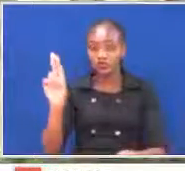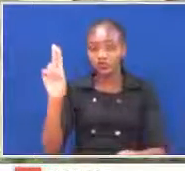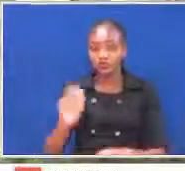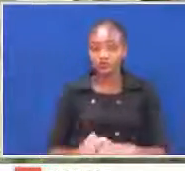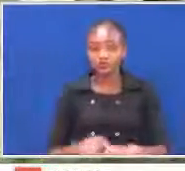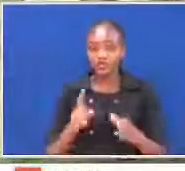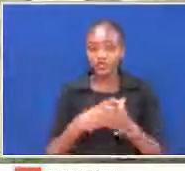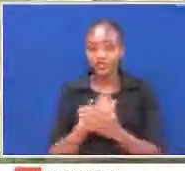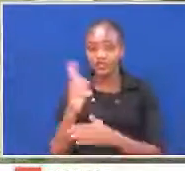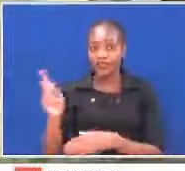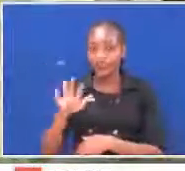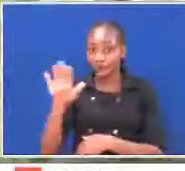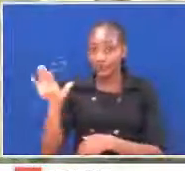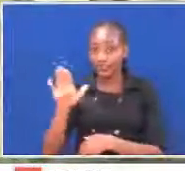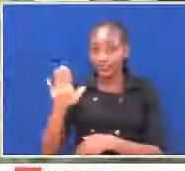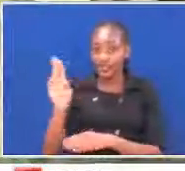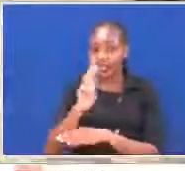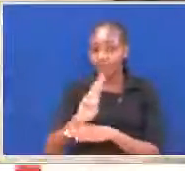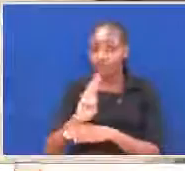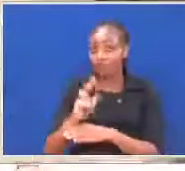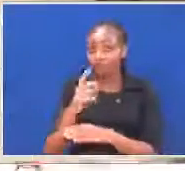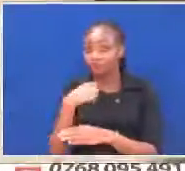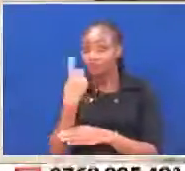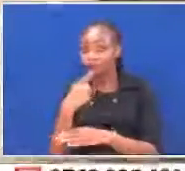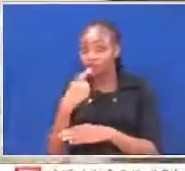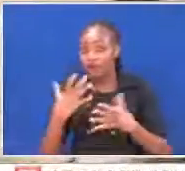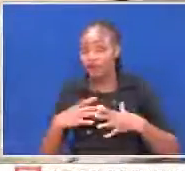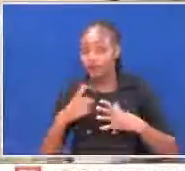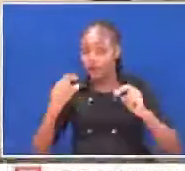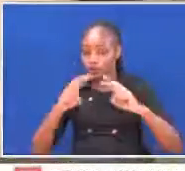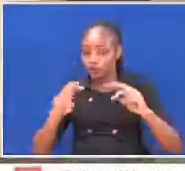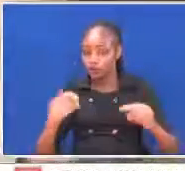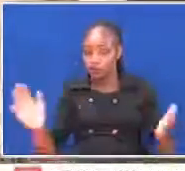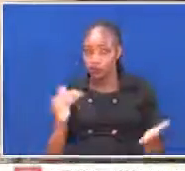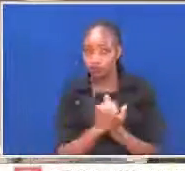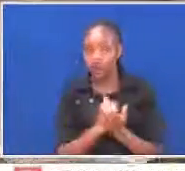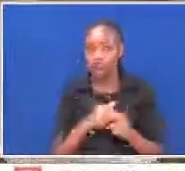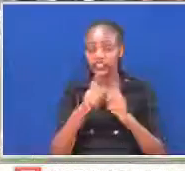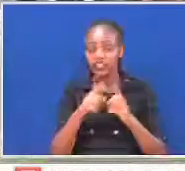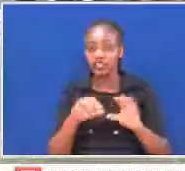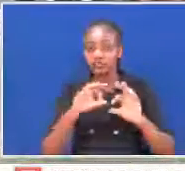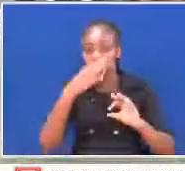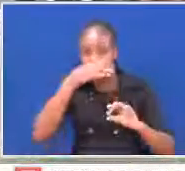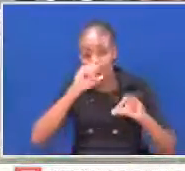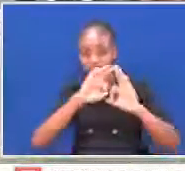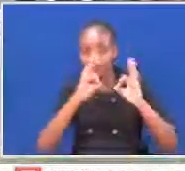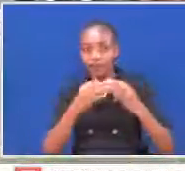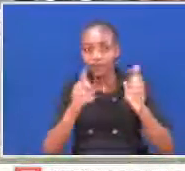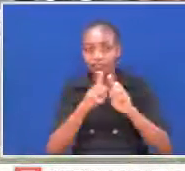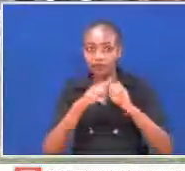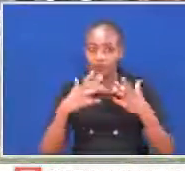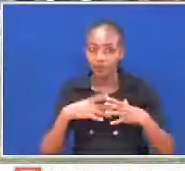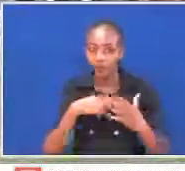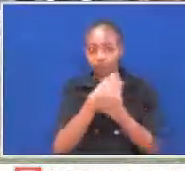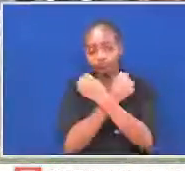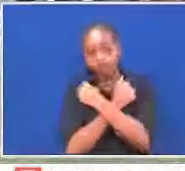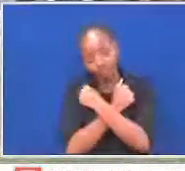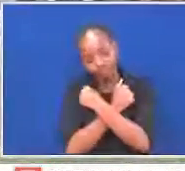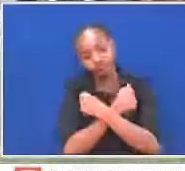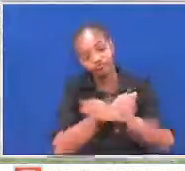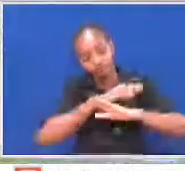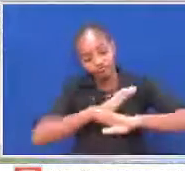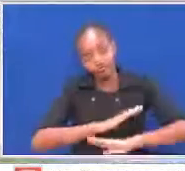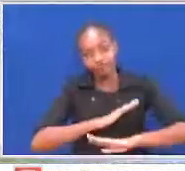Eneo hili la bustani hutumika na watu wanaotafuta ajira, familia za mtaani na wapenda nao kupumzika.